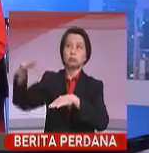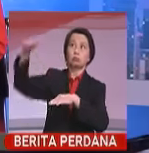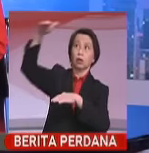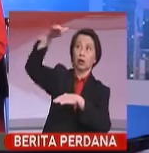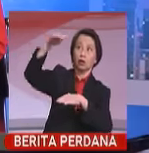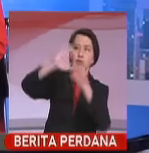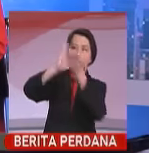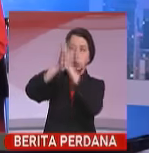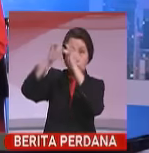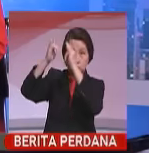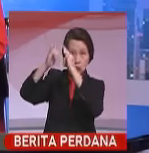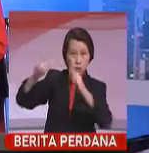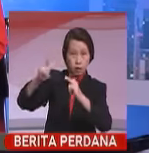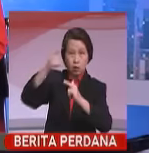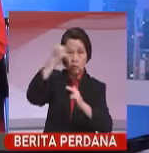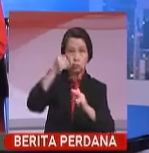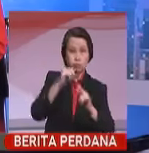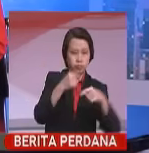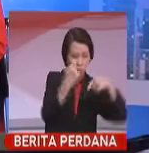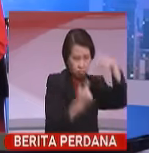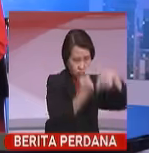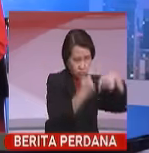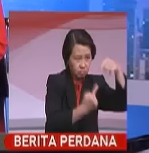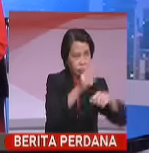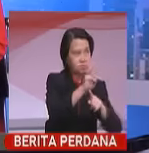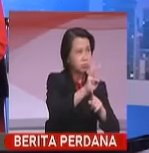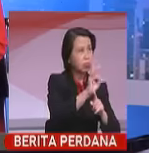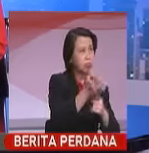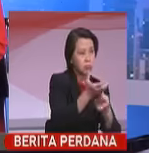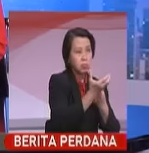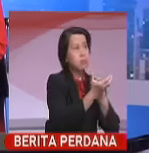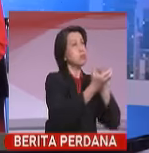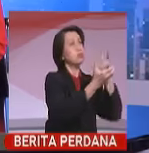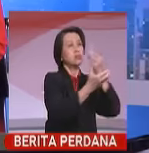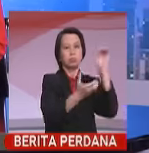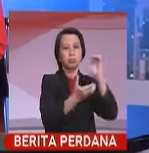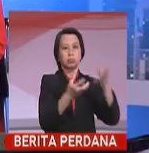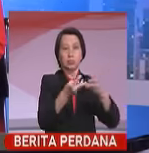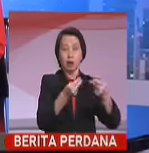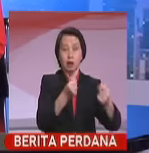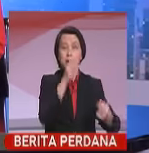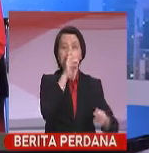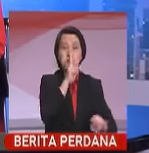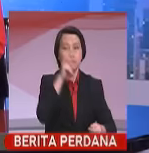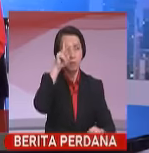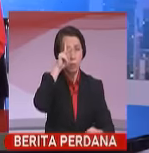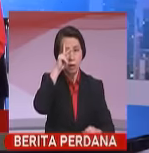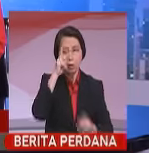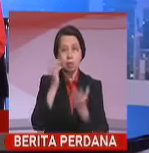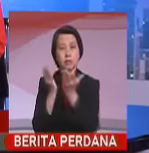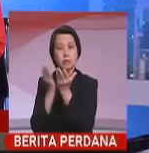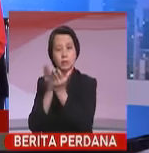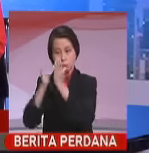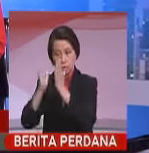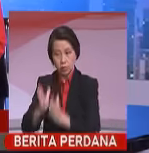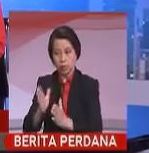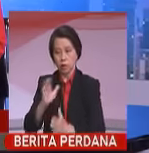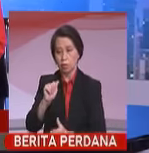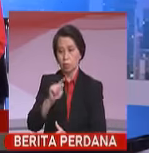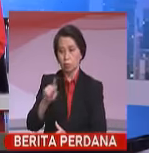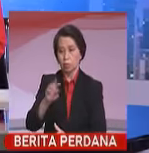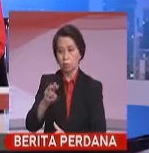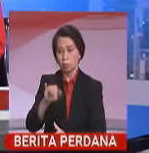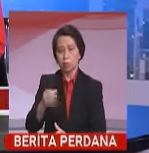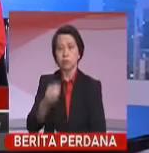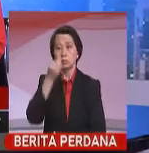mendirikan khemah gara-gara tiada liputan internet di kampung Petai Tujuh, Tanah Merah, Kelantan. Ya, bapa pelajar berkenaan, Muhammad Azmi